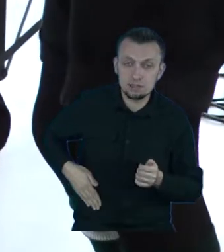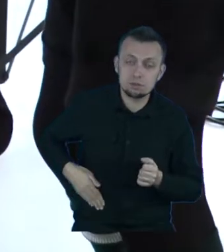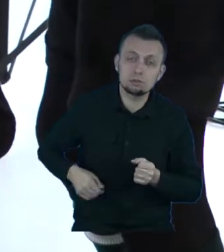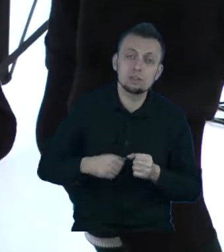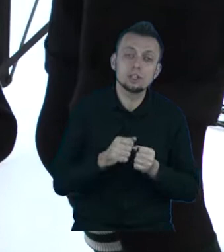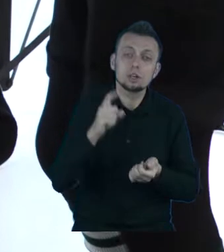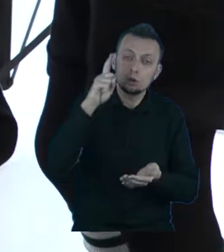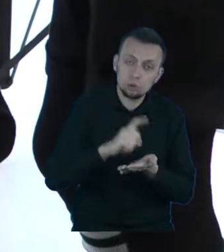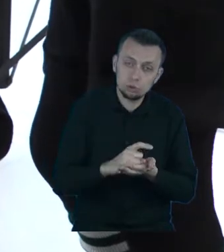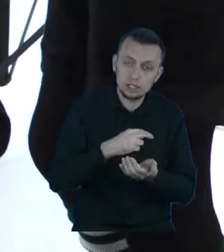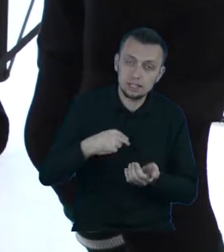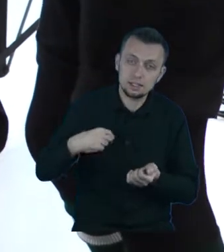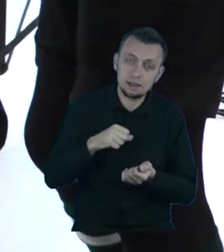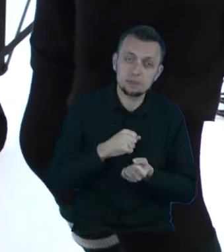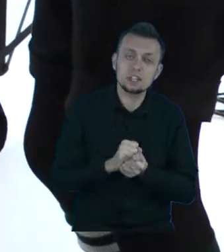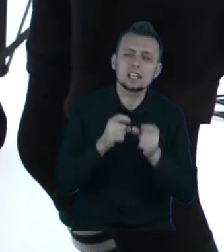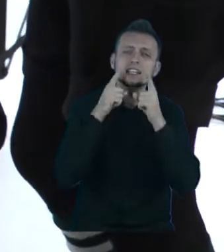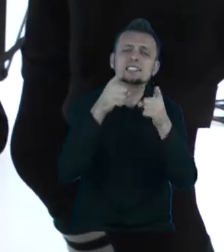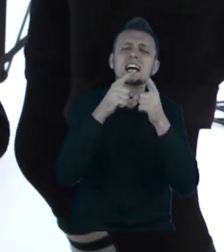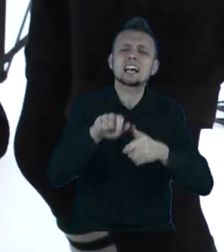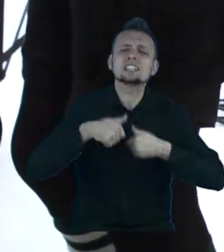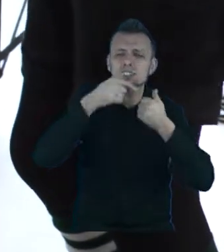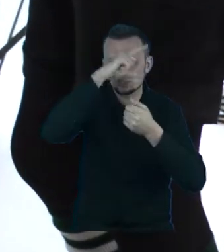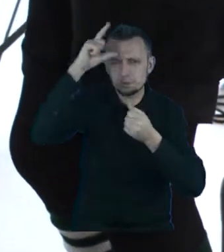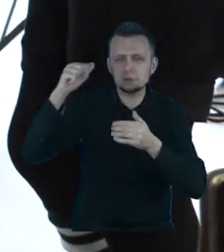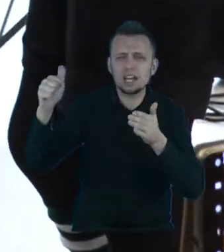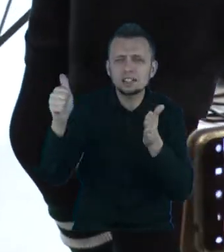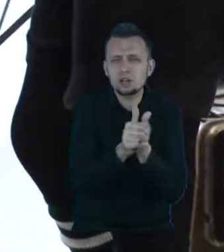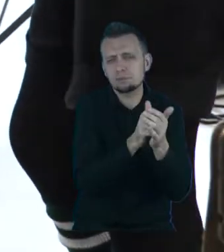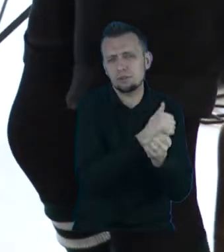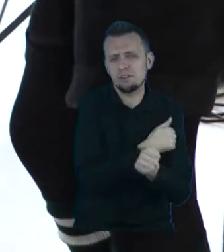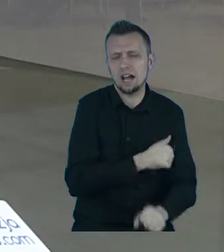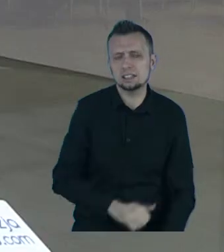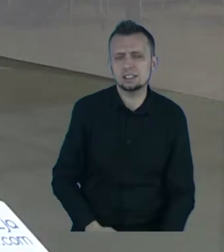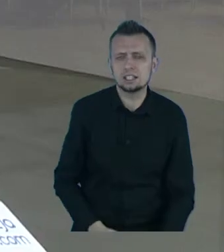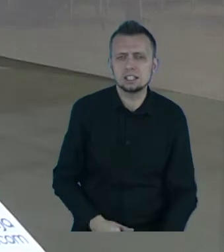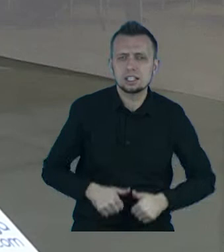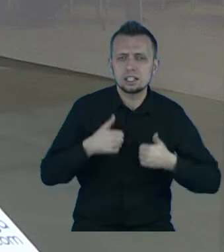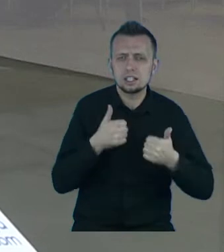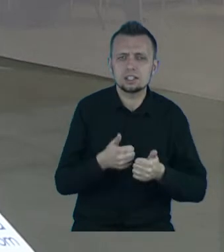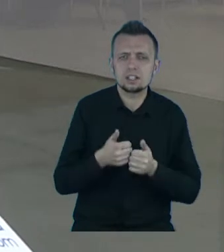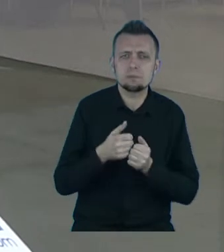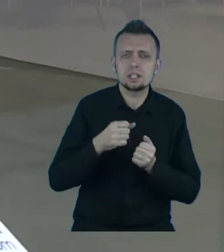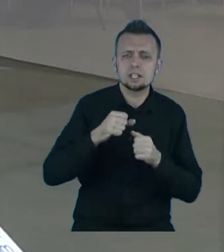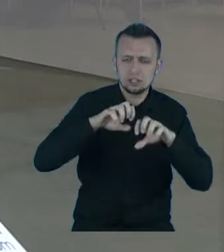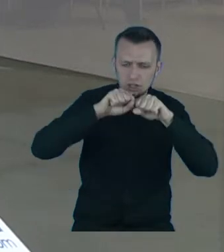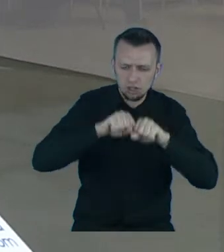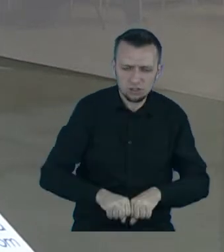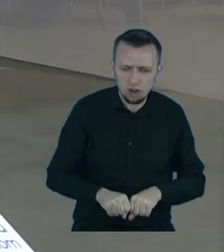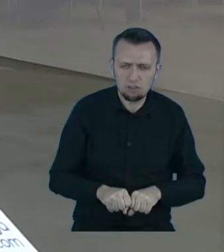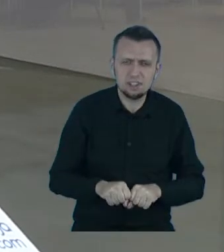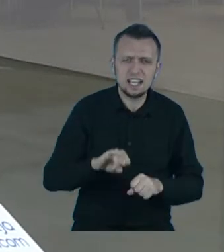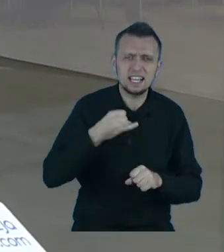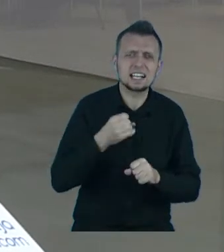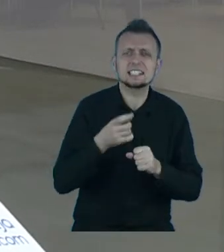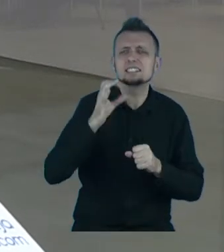rozpropagować adopcję, nie popieranie, nie wspieranie w żadnej mierze pseudohodowli i uda nam się wyczulić